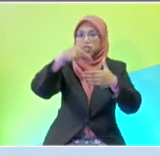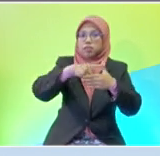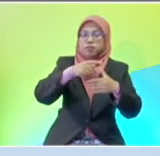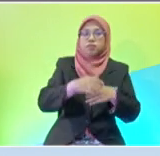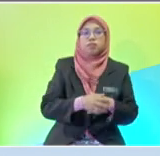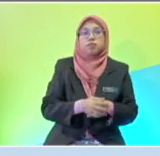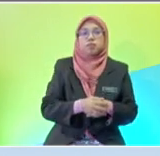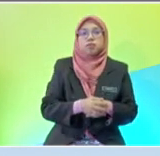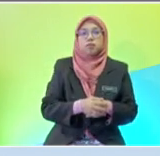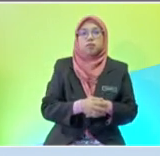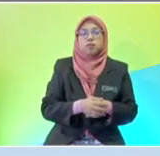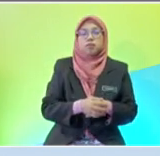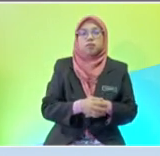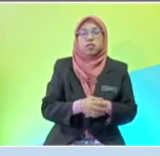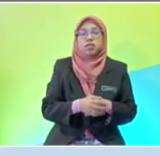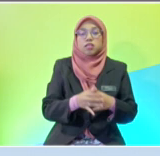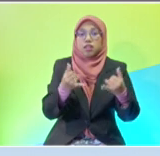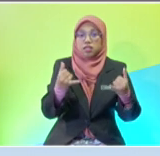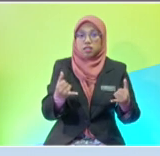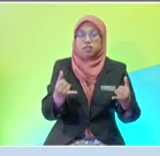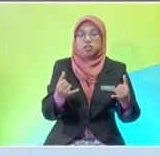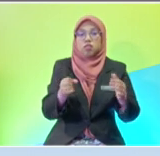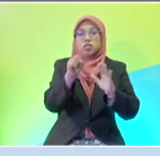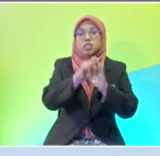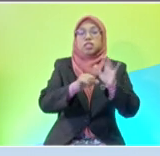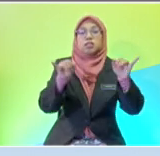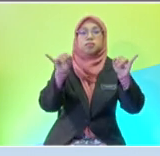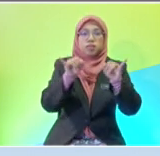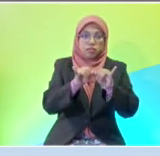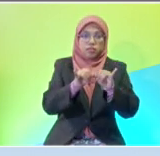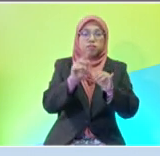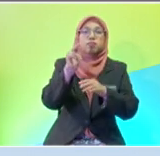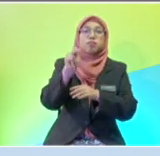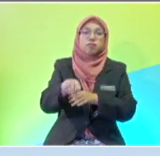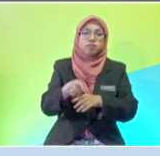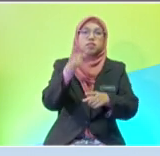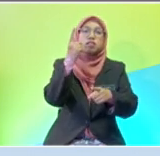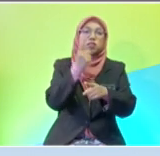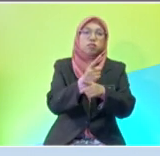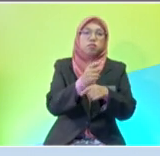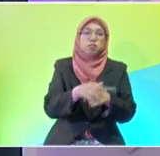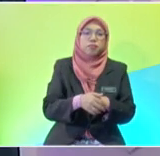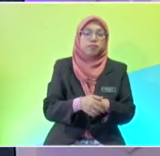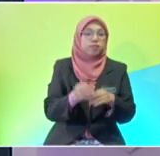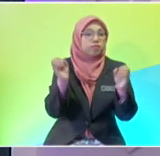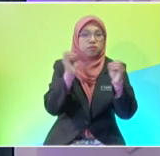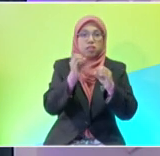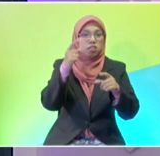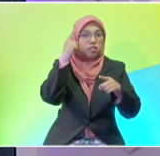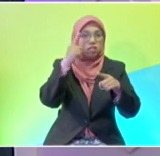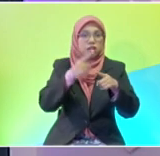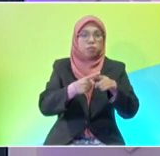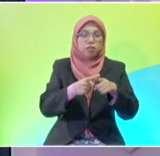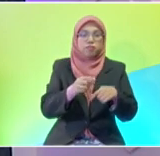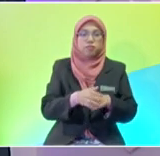so seimbang dan yang ini sudah pasti betul sudah tidak ada kesilapan